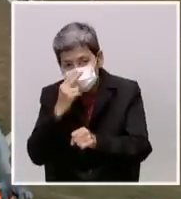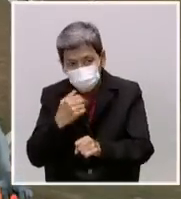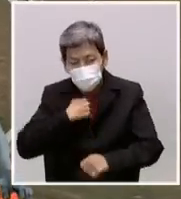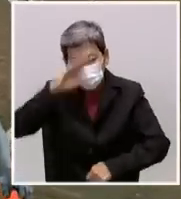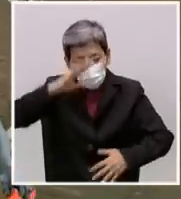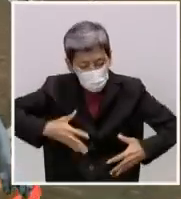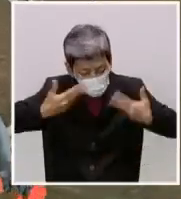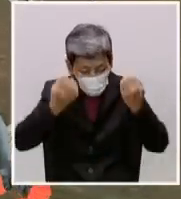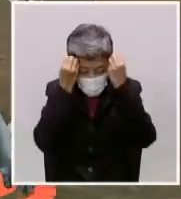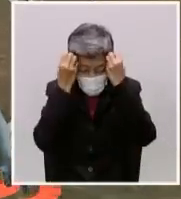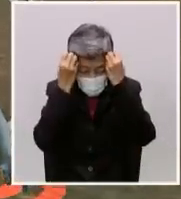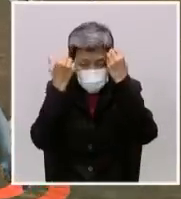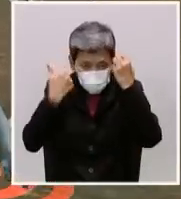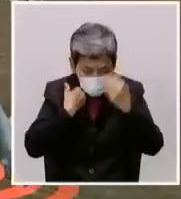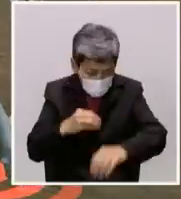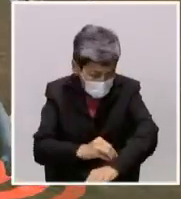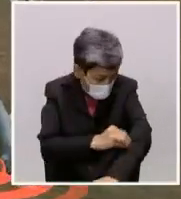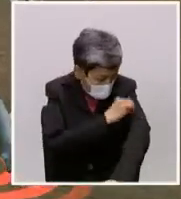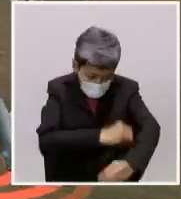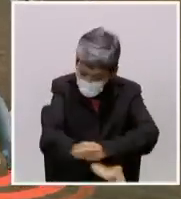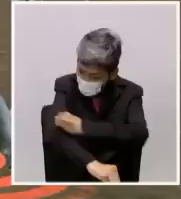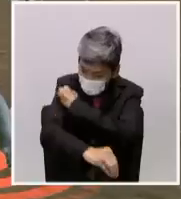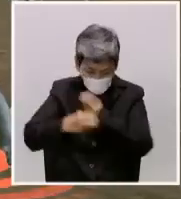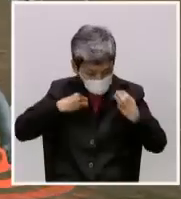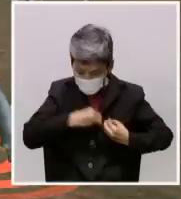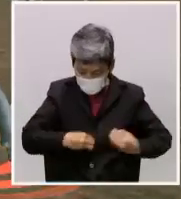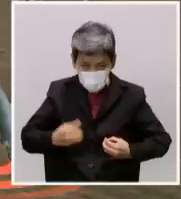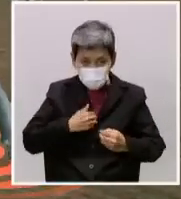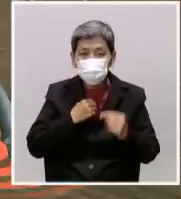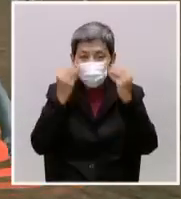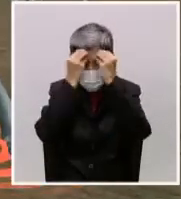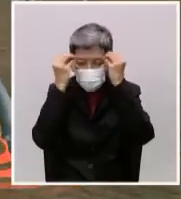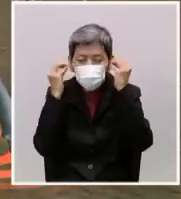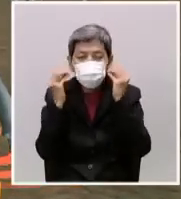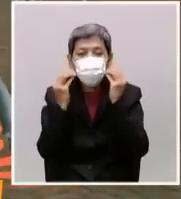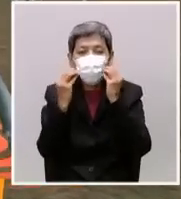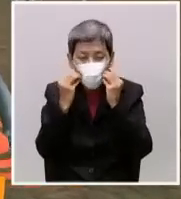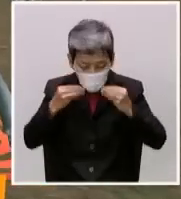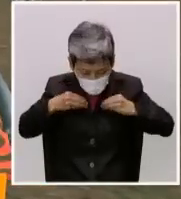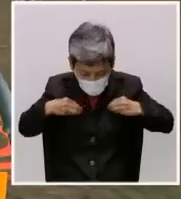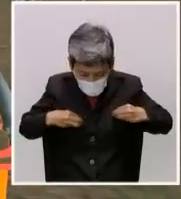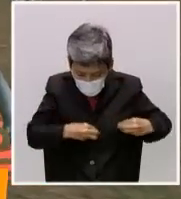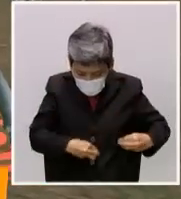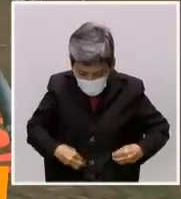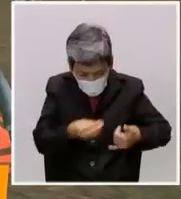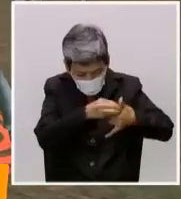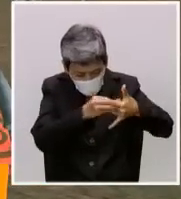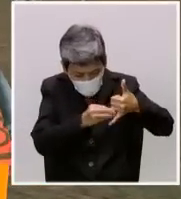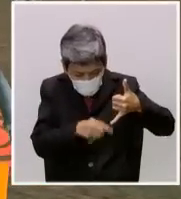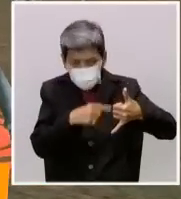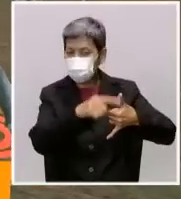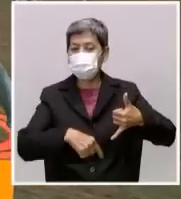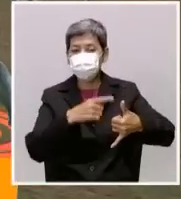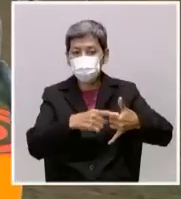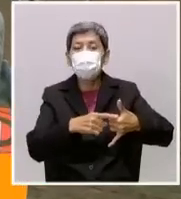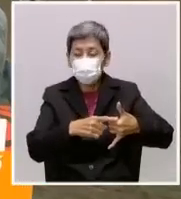มีไข้ปวดศีรษะมีผื่นขึ้นตามผิวหนังค่ะคือเริ่มต้นกันที่ใบหน้าเลยนะคะแล้วก็ลามไปที่ส่วนอื่นๆของร่างก